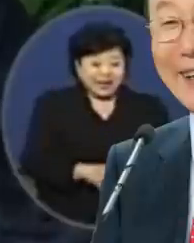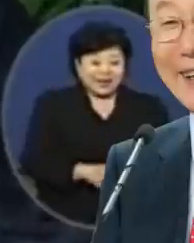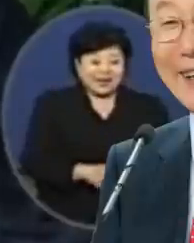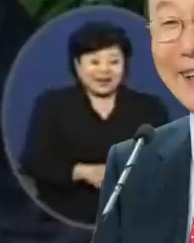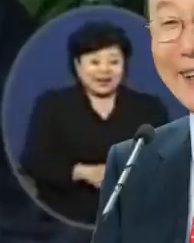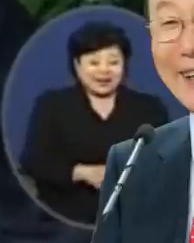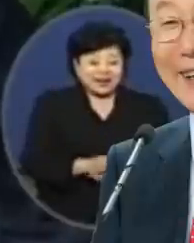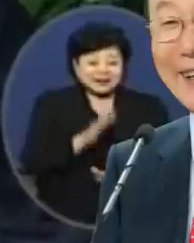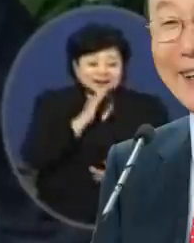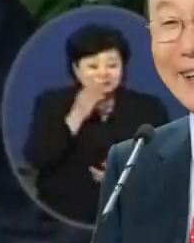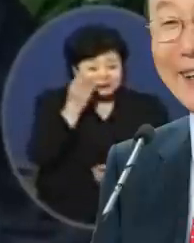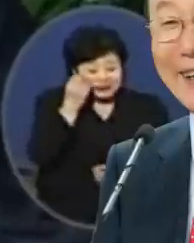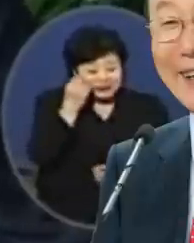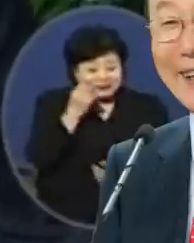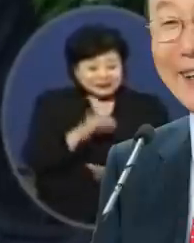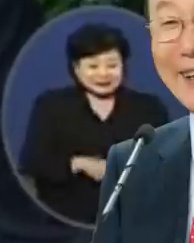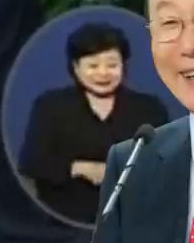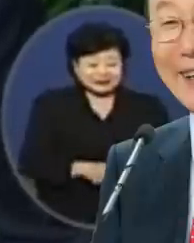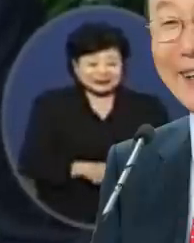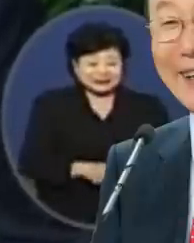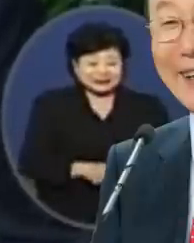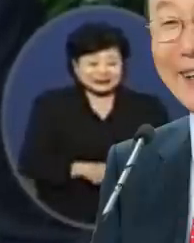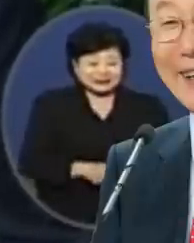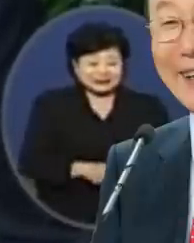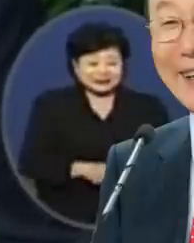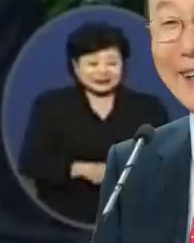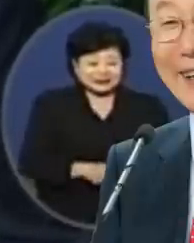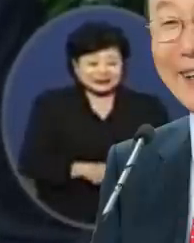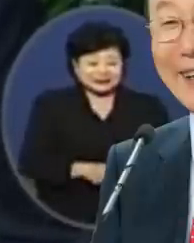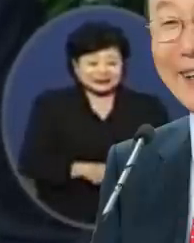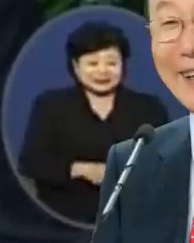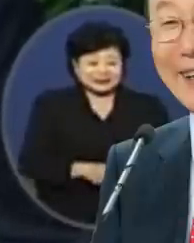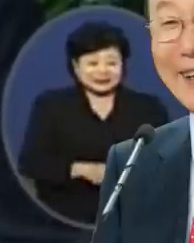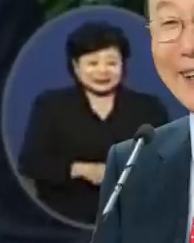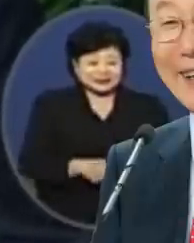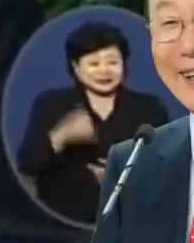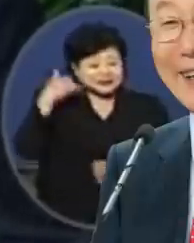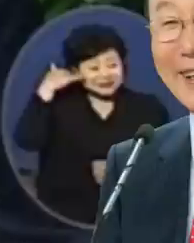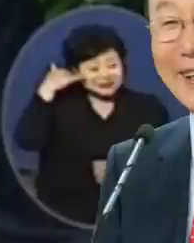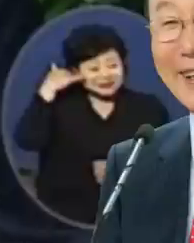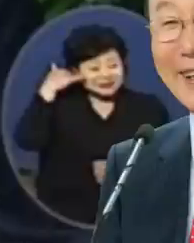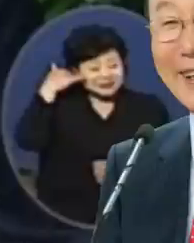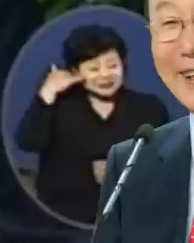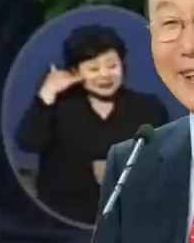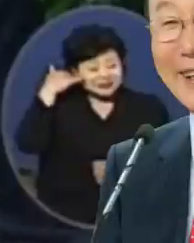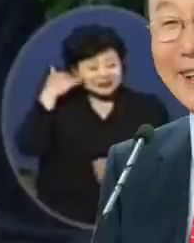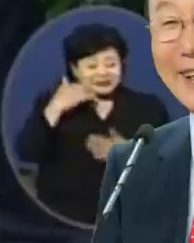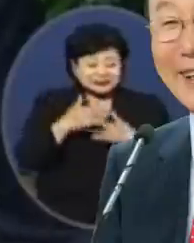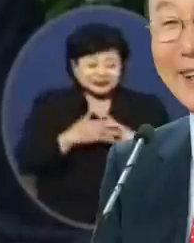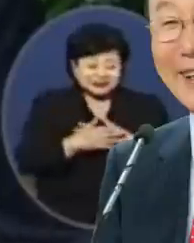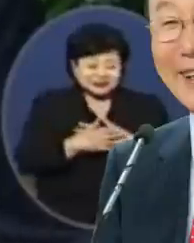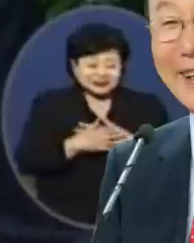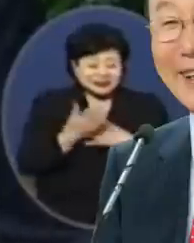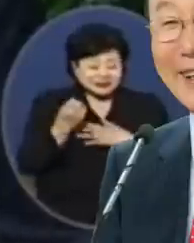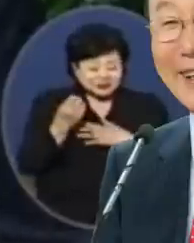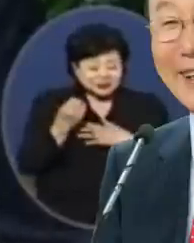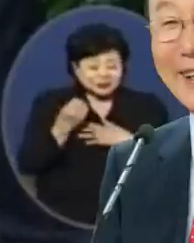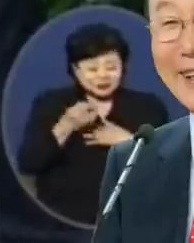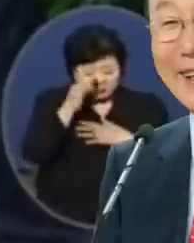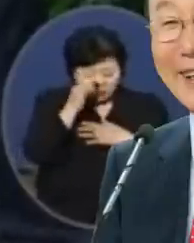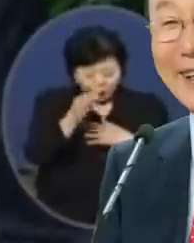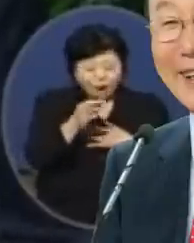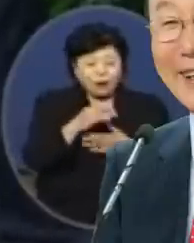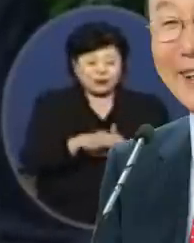참 이상해요. 내가 그래서 전화해서 아니 신문에서 다